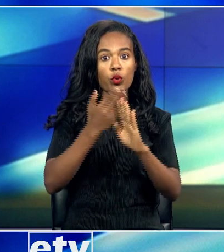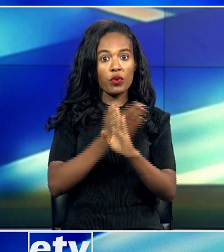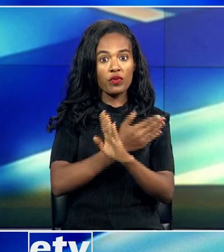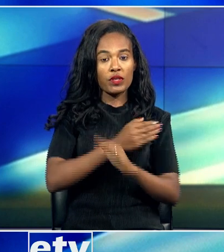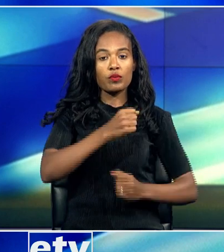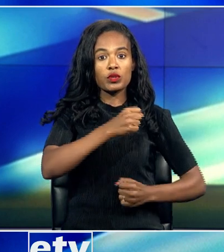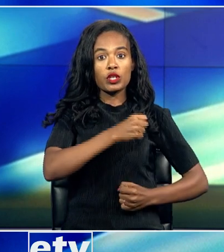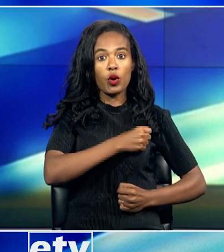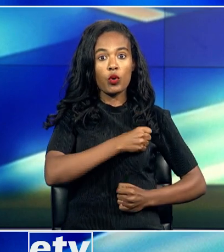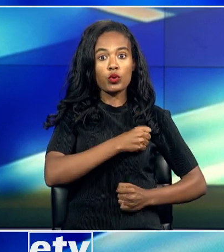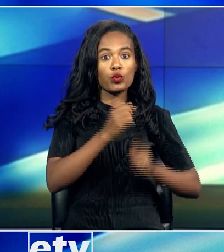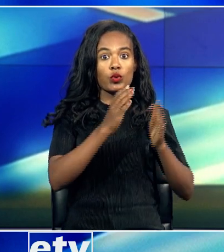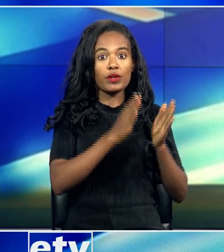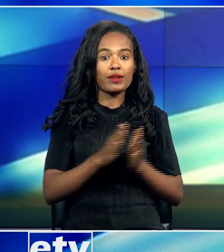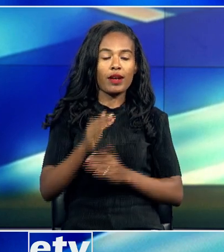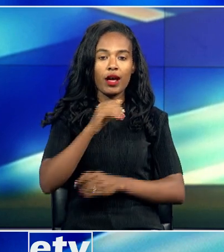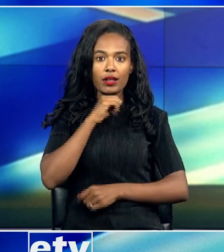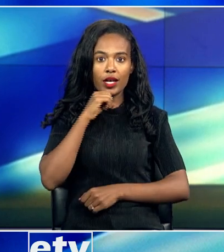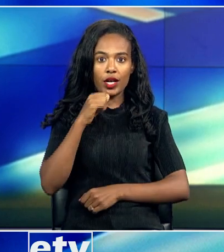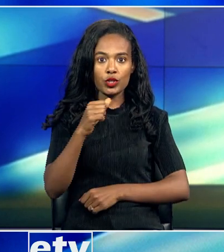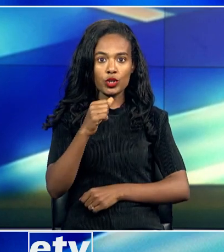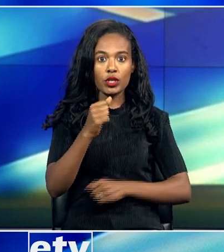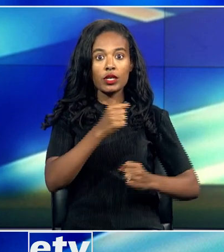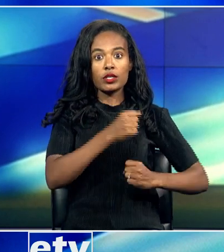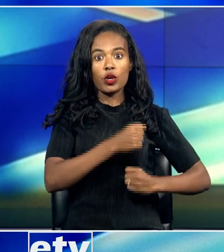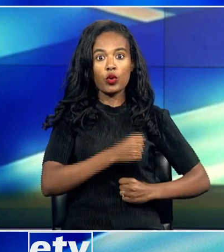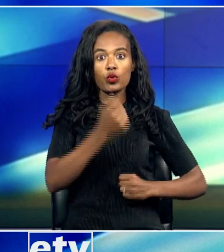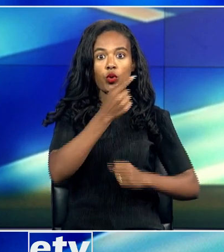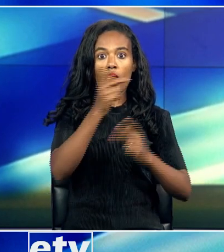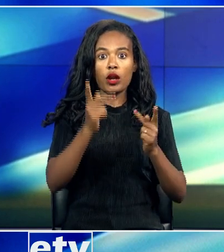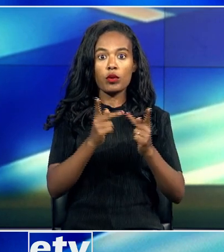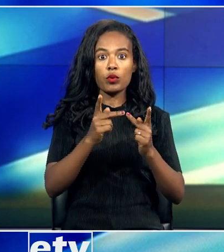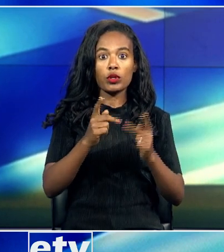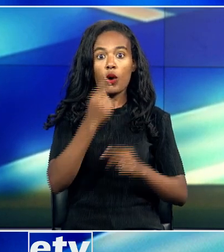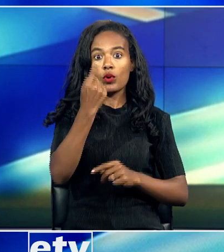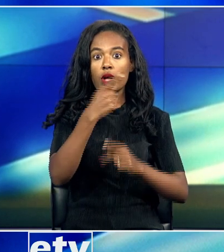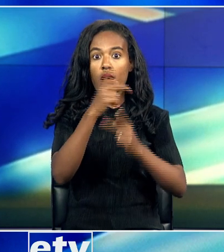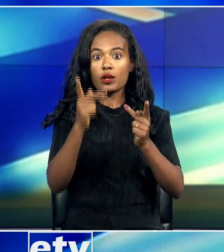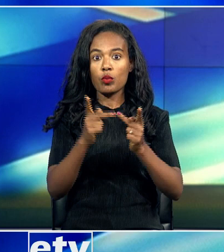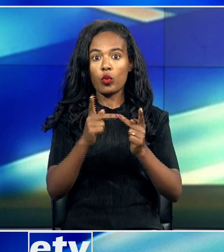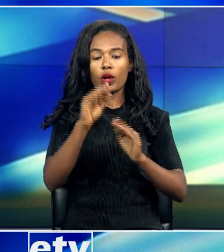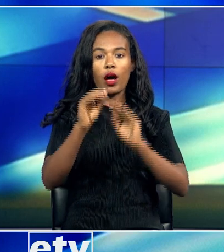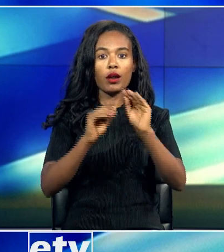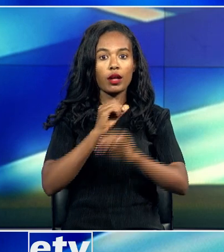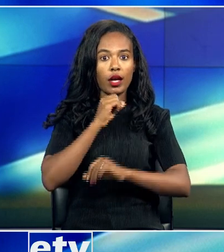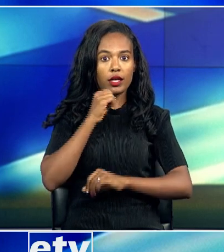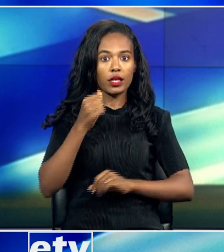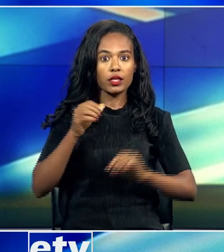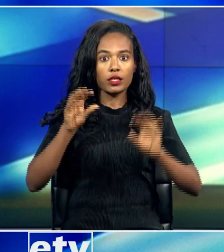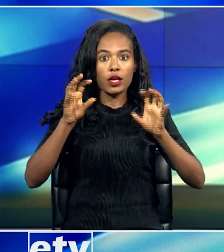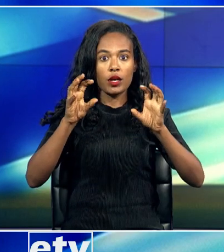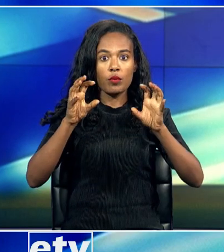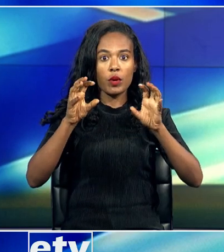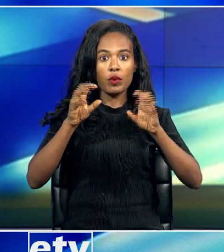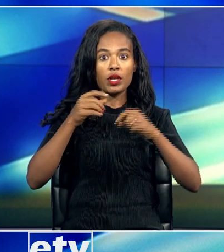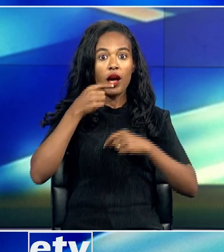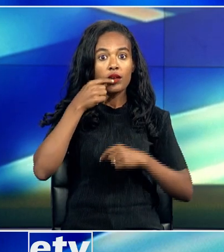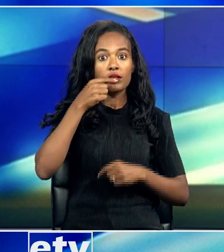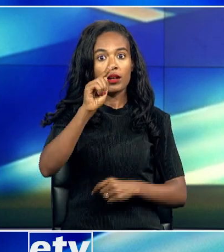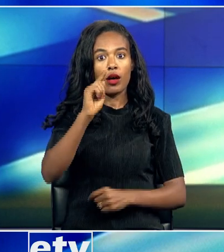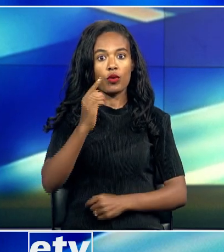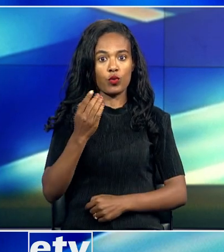ሰራዊቱ እንዳይደራጅ ሰራዊቱ ከአንድ ቦታ ወደ አንድ ቦታ እንዳይንቀሳቀስ በሚዲያ ሲደሰኩሩ